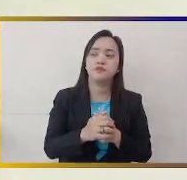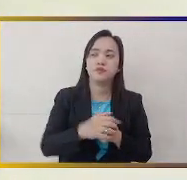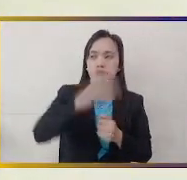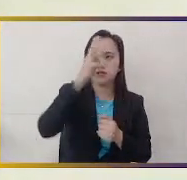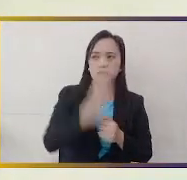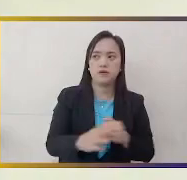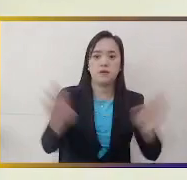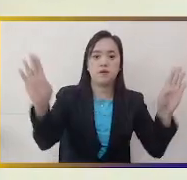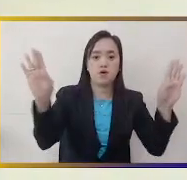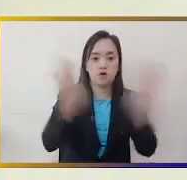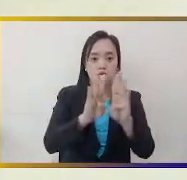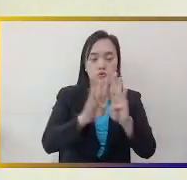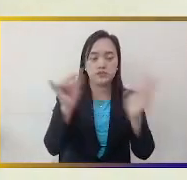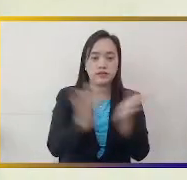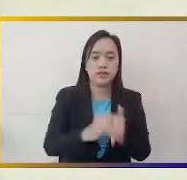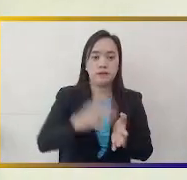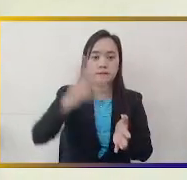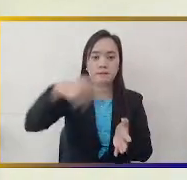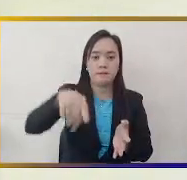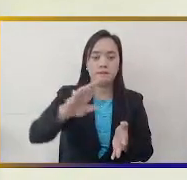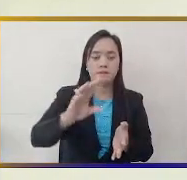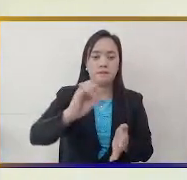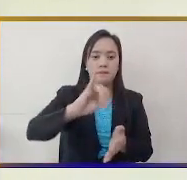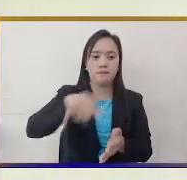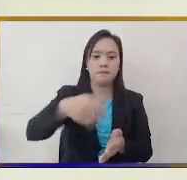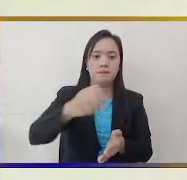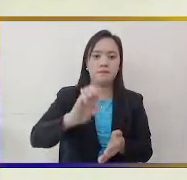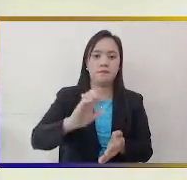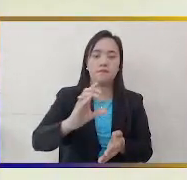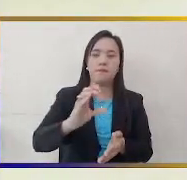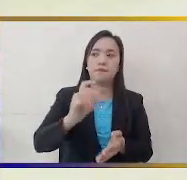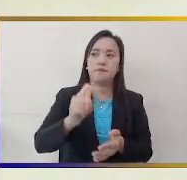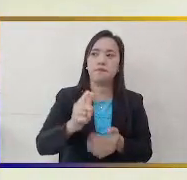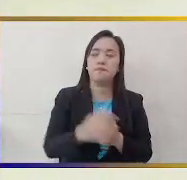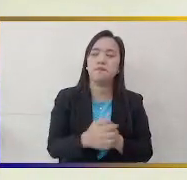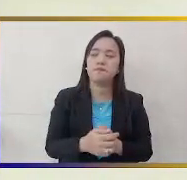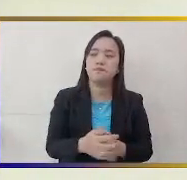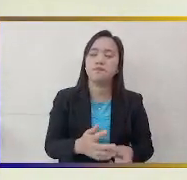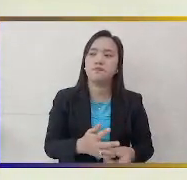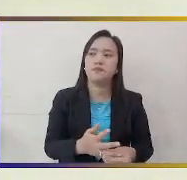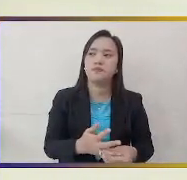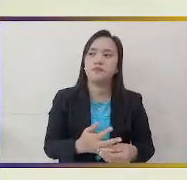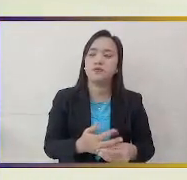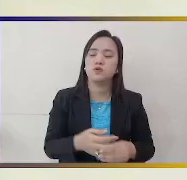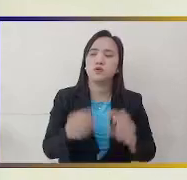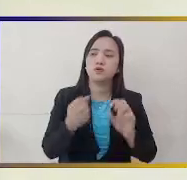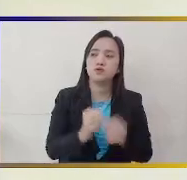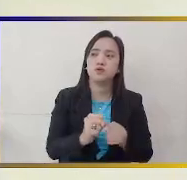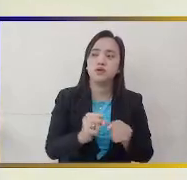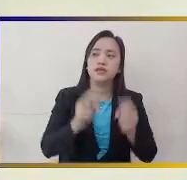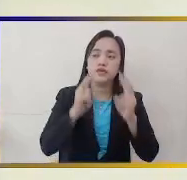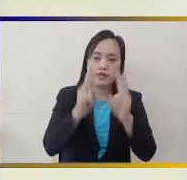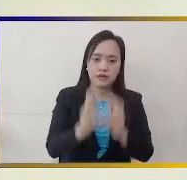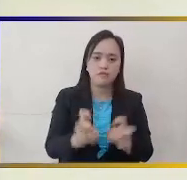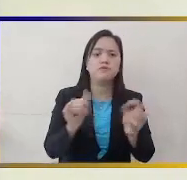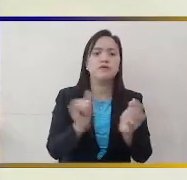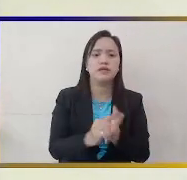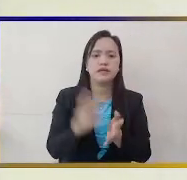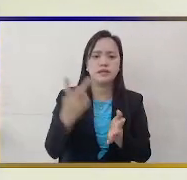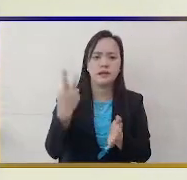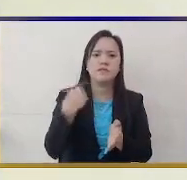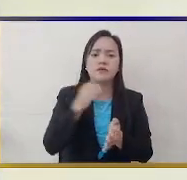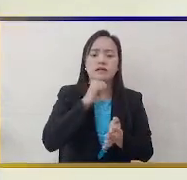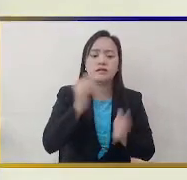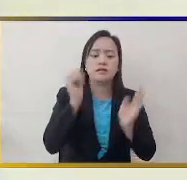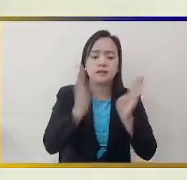yung transient pinaupahan na lang namin na monthly so hindi man ganon kalaki yung